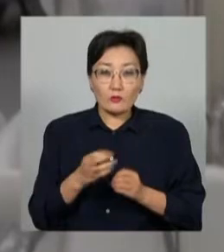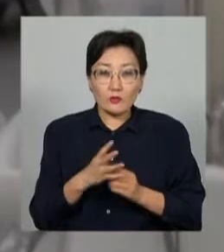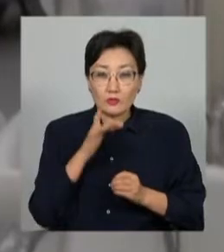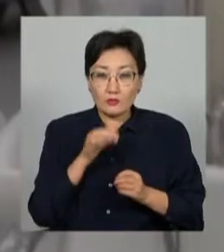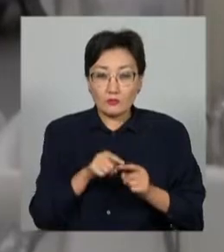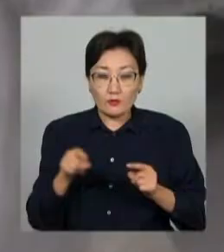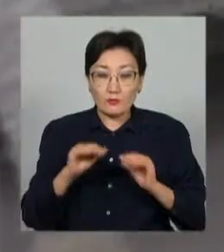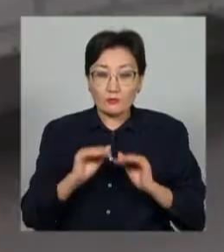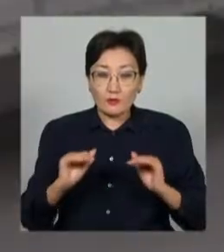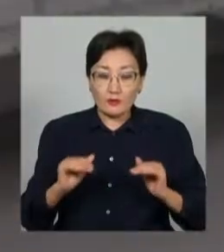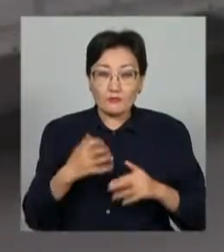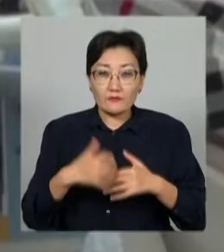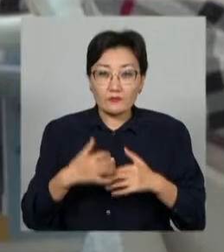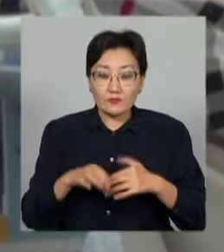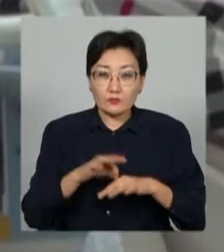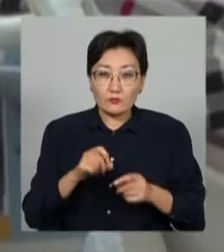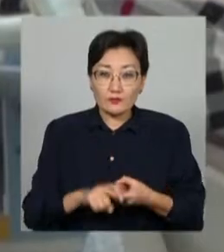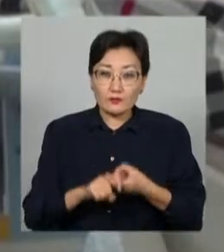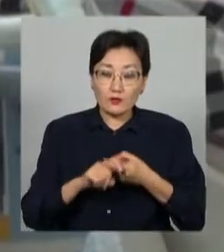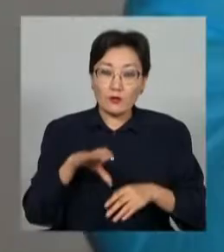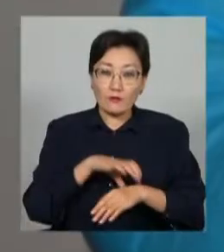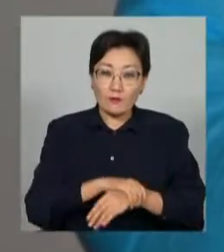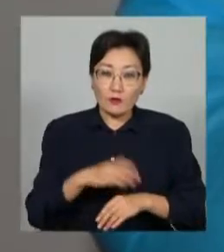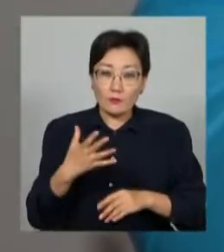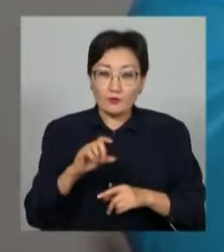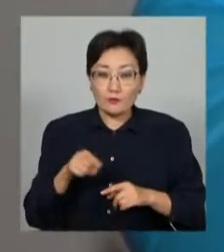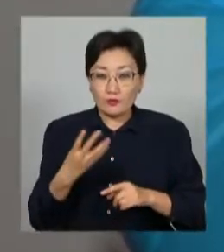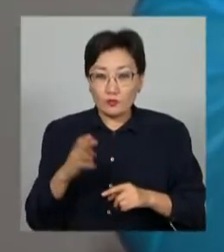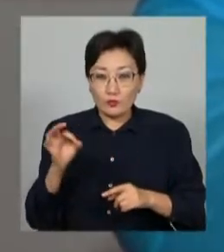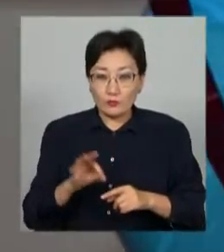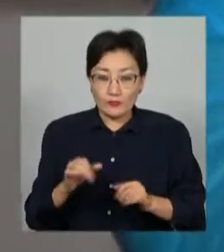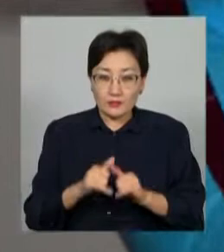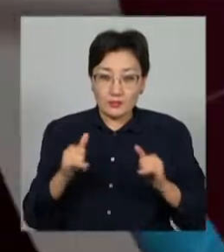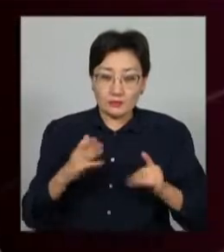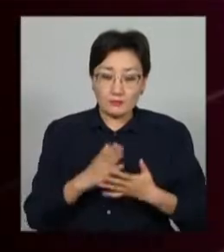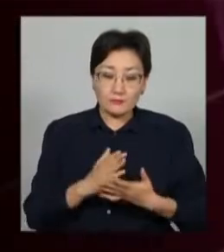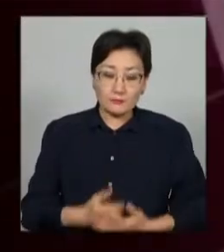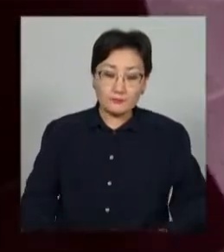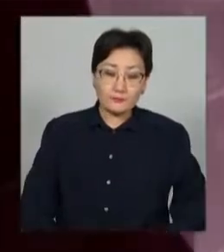jasqa deyinge balalar arasında koronavirusu juqtıru dengeye 5.4% arttı.